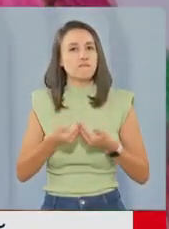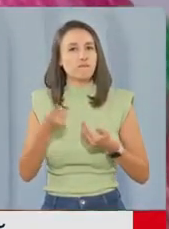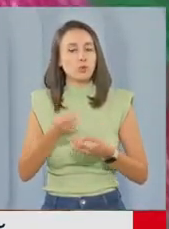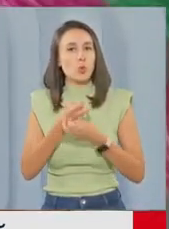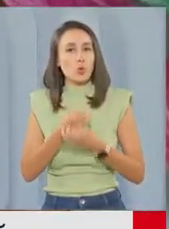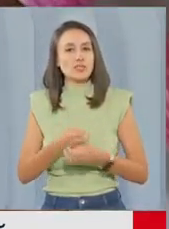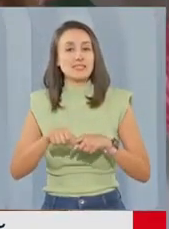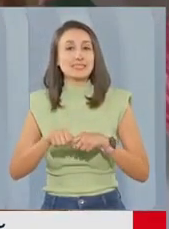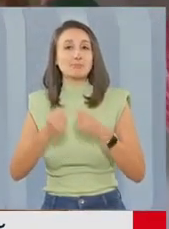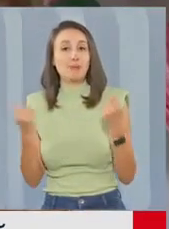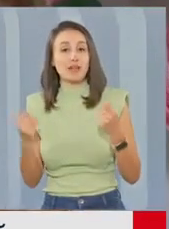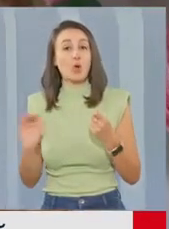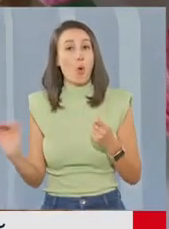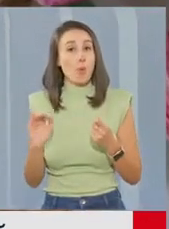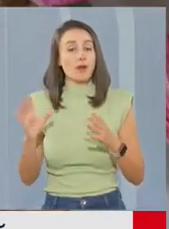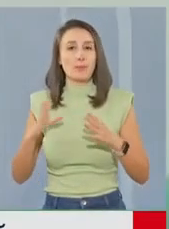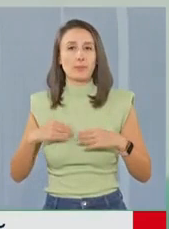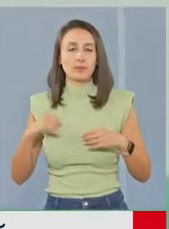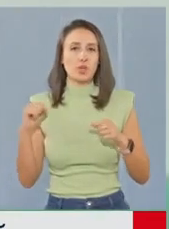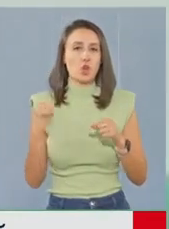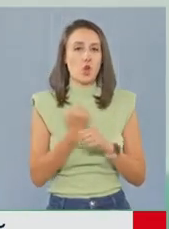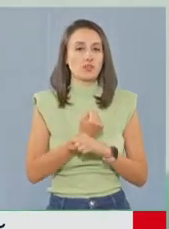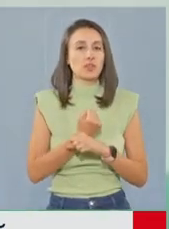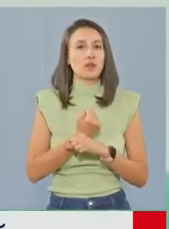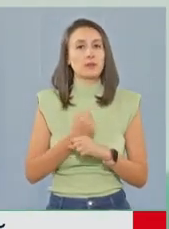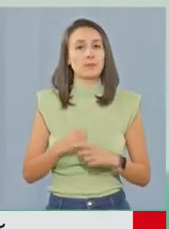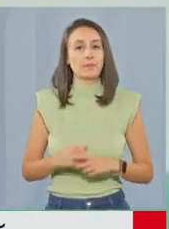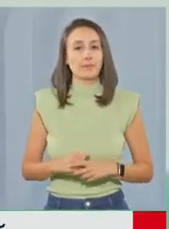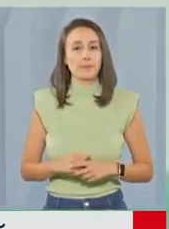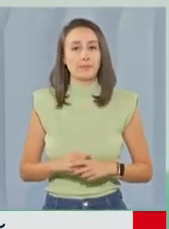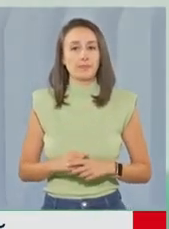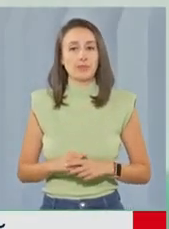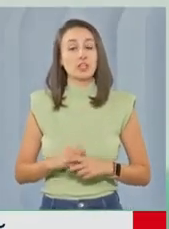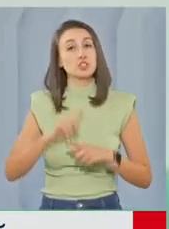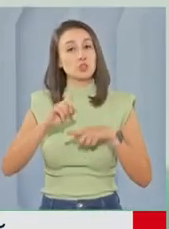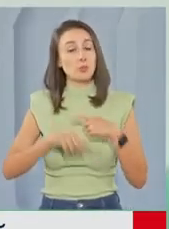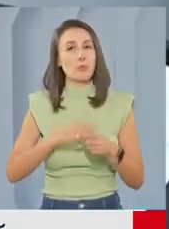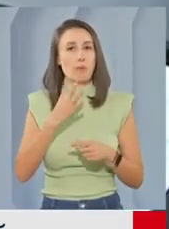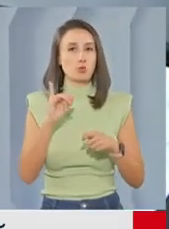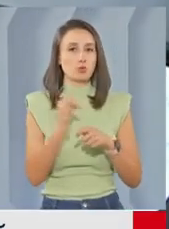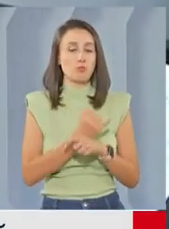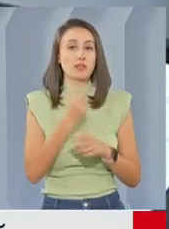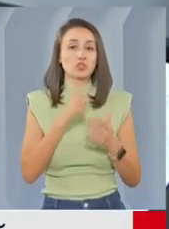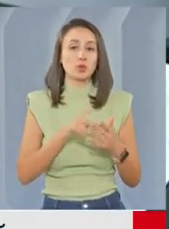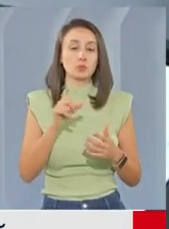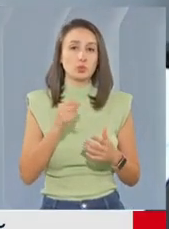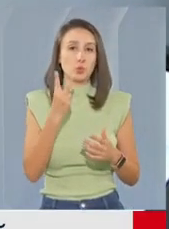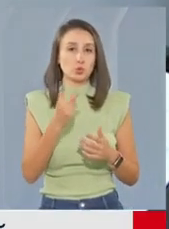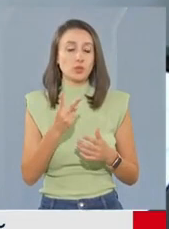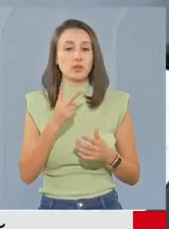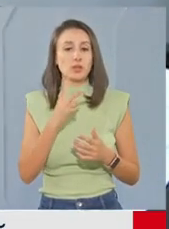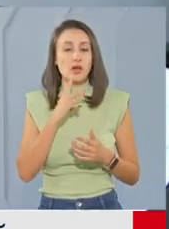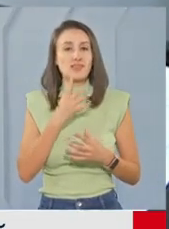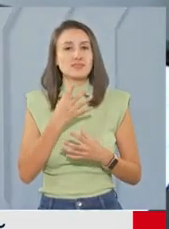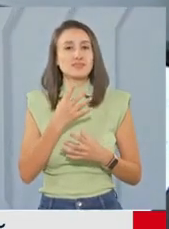încât olița s a spart iar copila S a ales cu o vânătaie în proximitate a zonei intime apoi pe 4 mai 2022 a